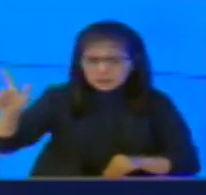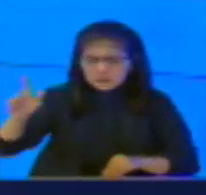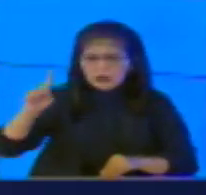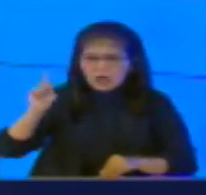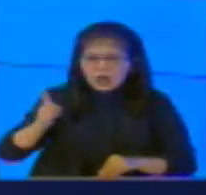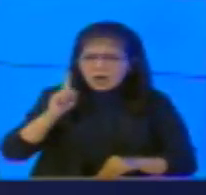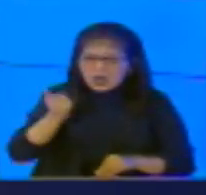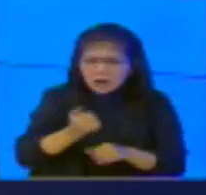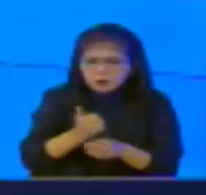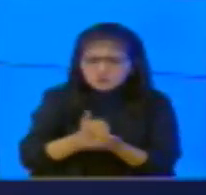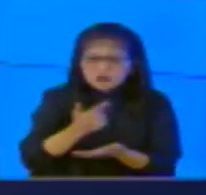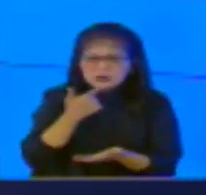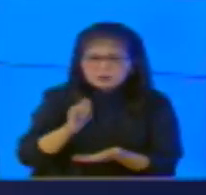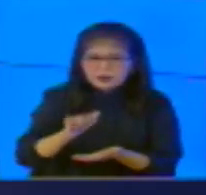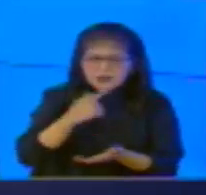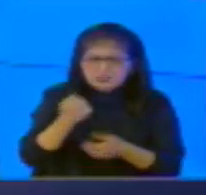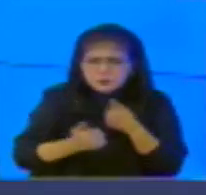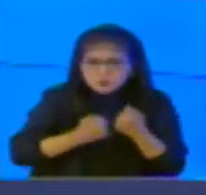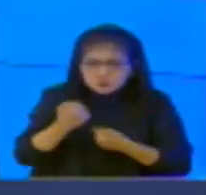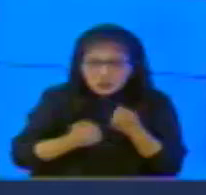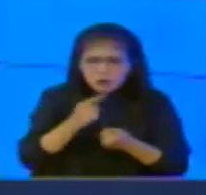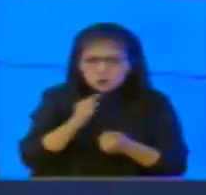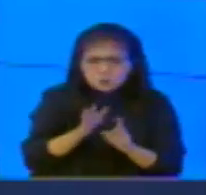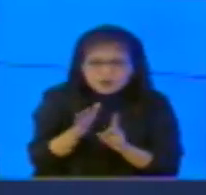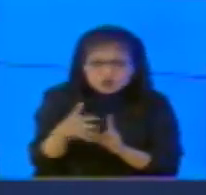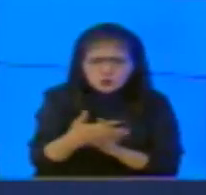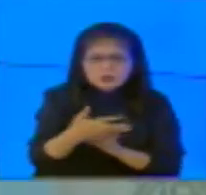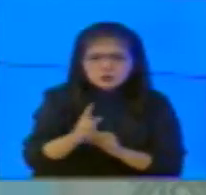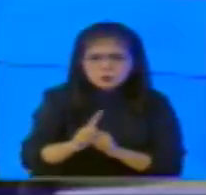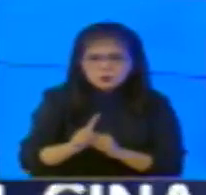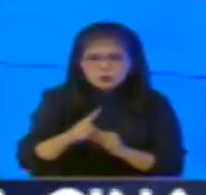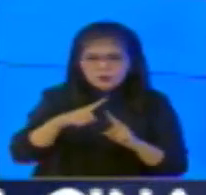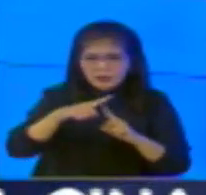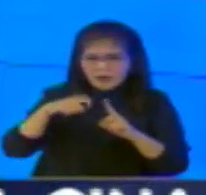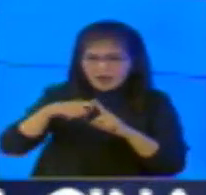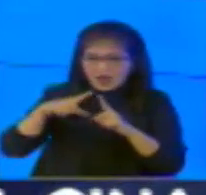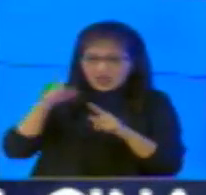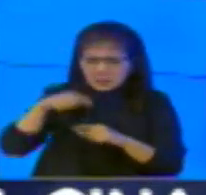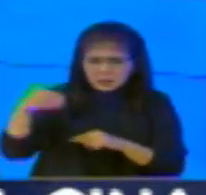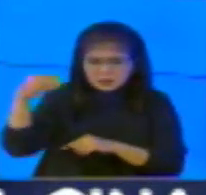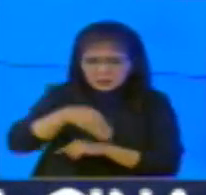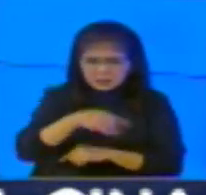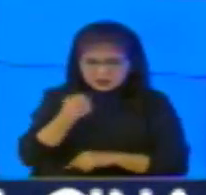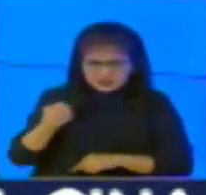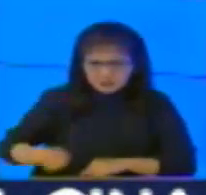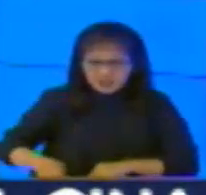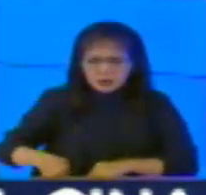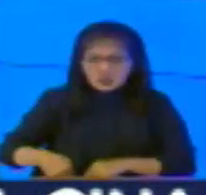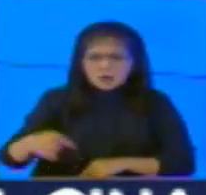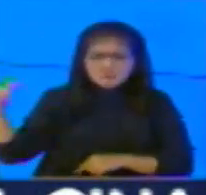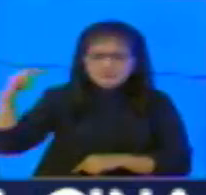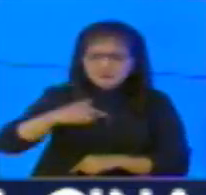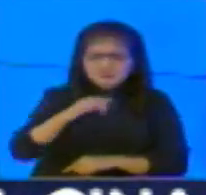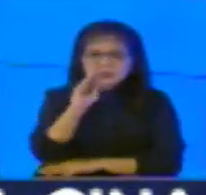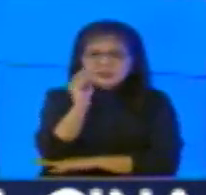kirim tidak ada tentu untuk diisolasi para TKI ini ditangkap dari China melalui Jakarta menuju Kota Batam dan tiba di